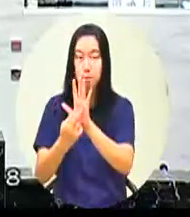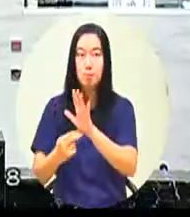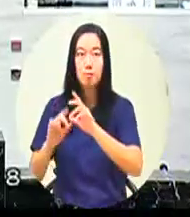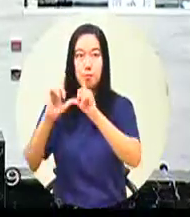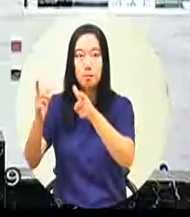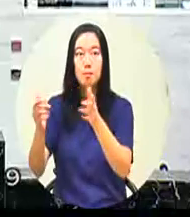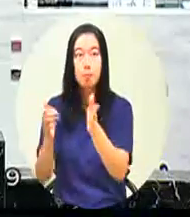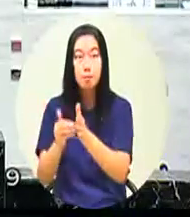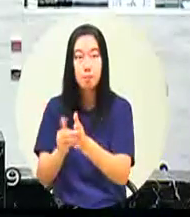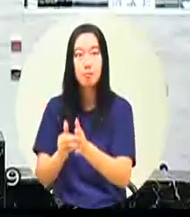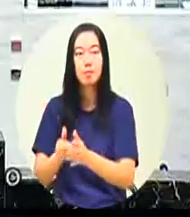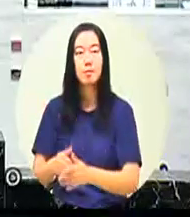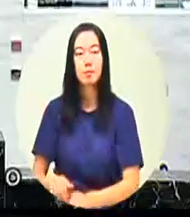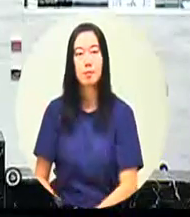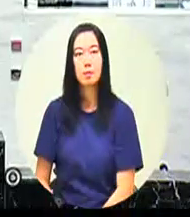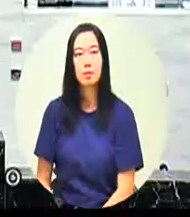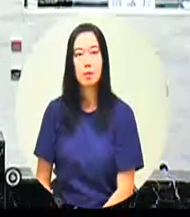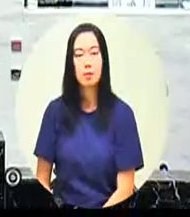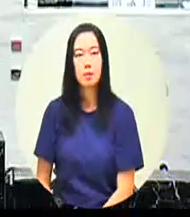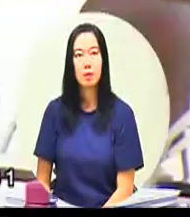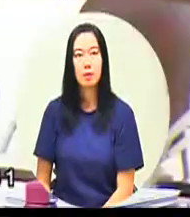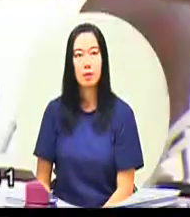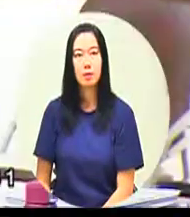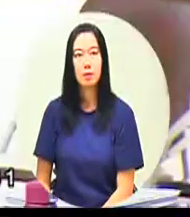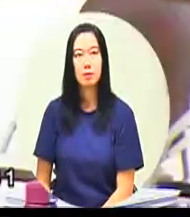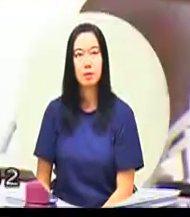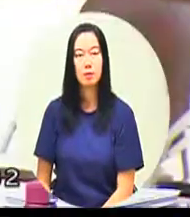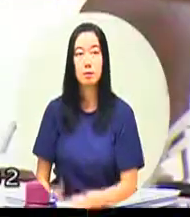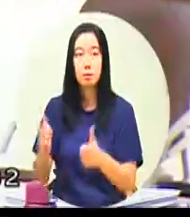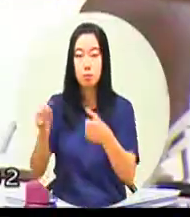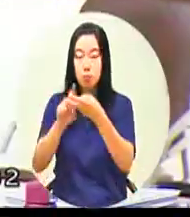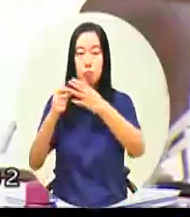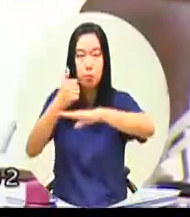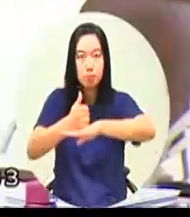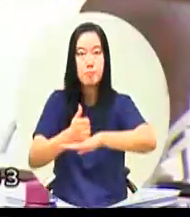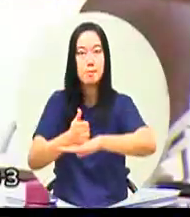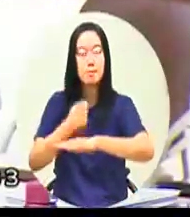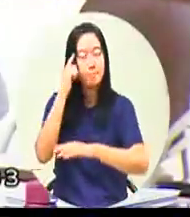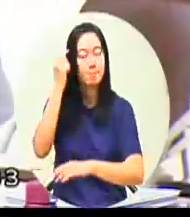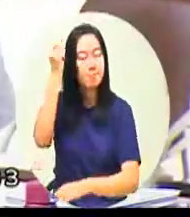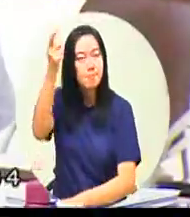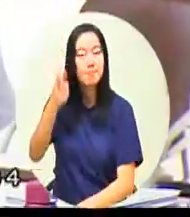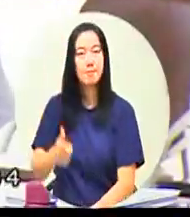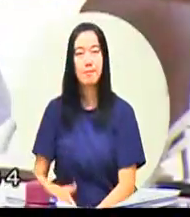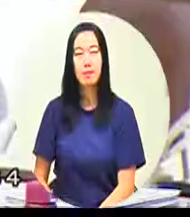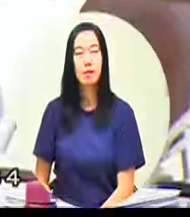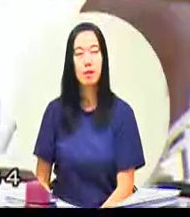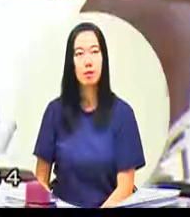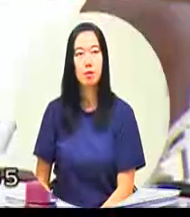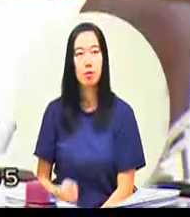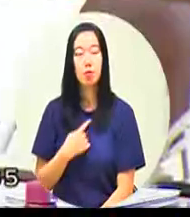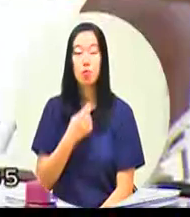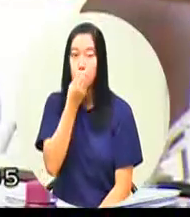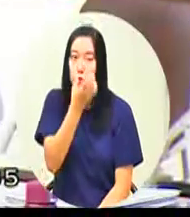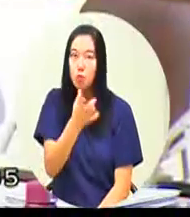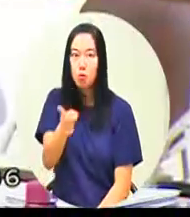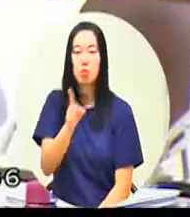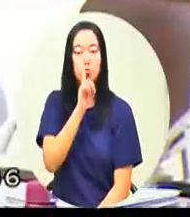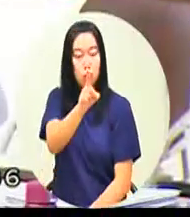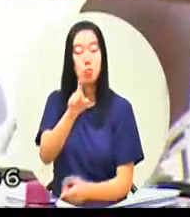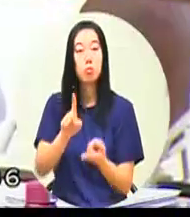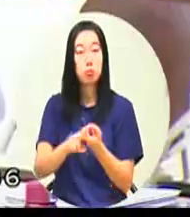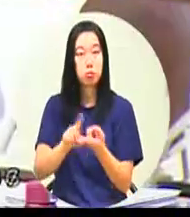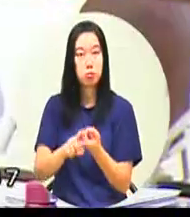要再结束。 好，谢谢，好，谢谢，谢谢主席你的英明啊，因为我讲这个都是很有道理的